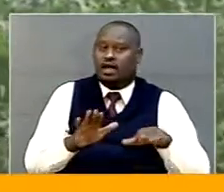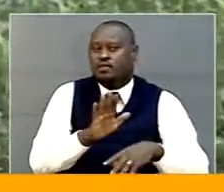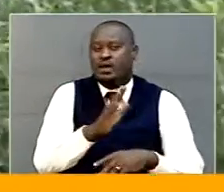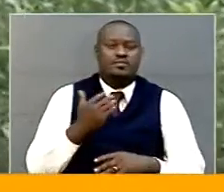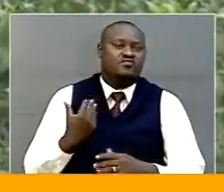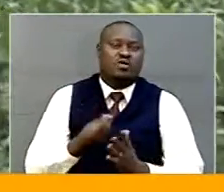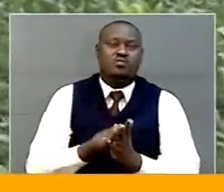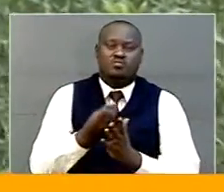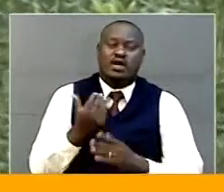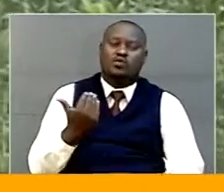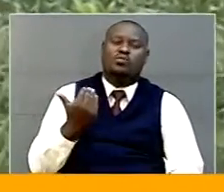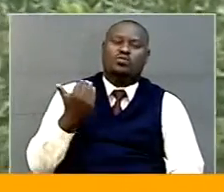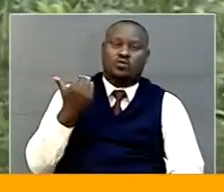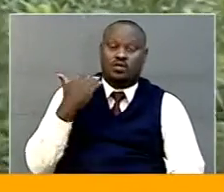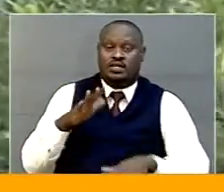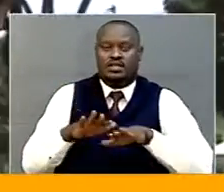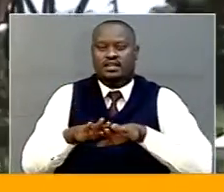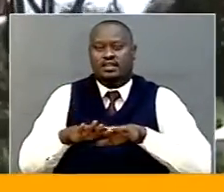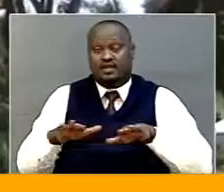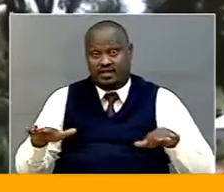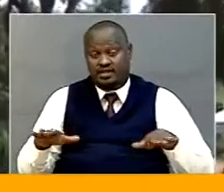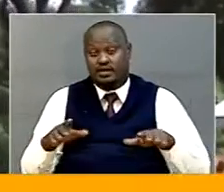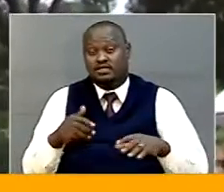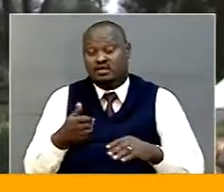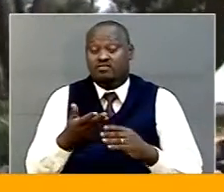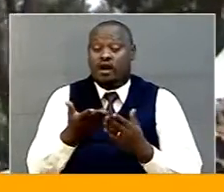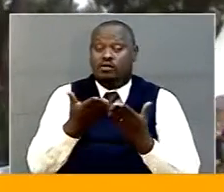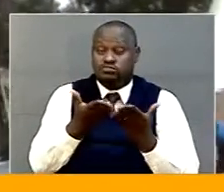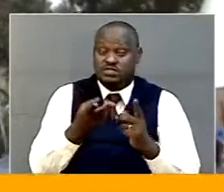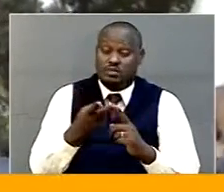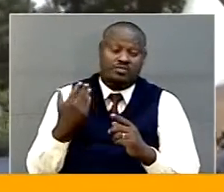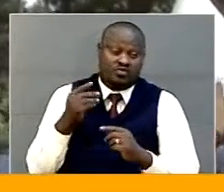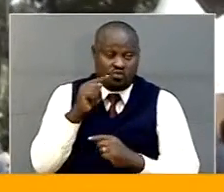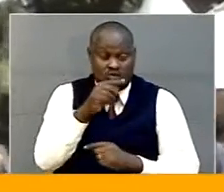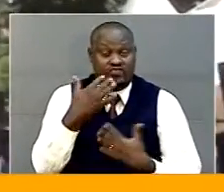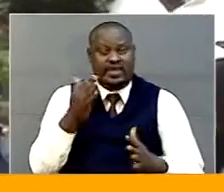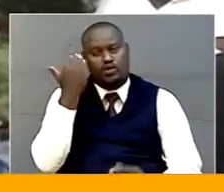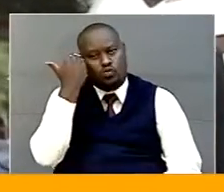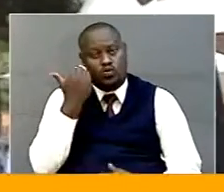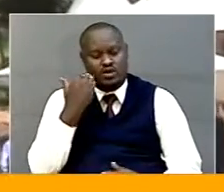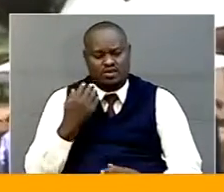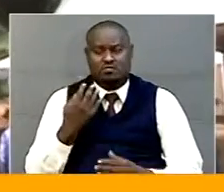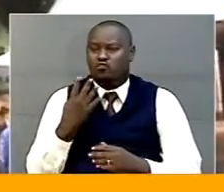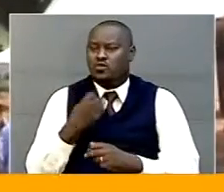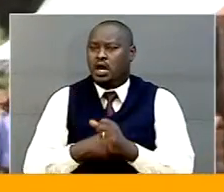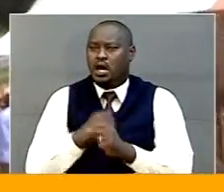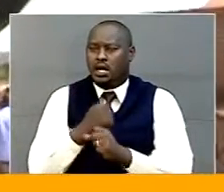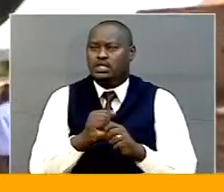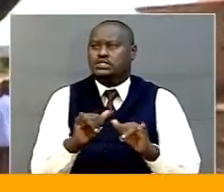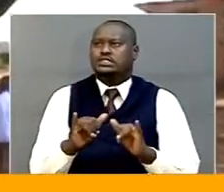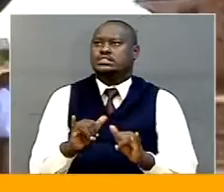yagula ku Jerome Diba we Wakiso nga kuno yateekako n'okwekubira enduulu mu kkooti oluvannyuma lw'emyaka 4 n'atayambibwa nga